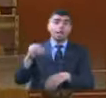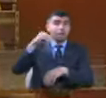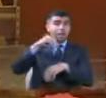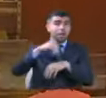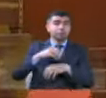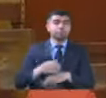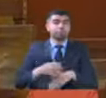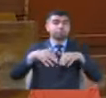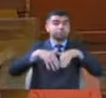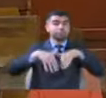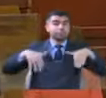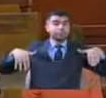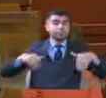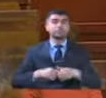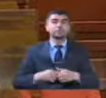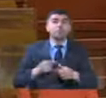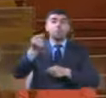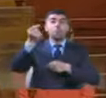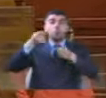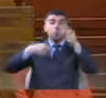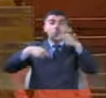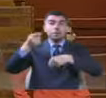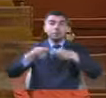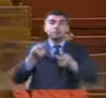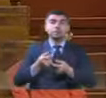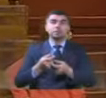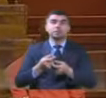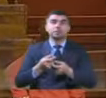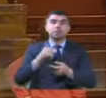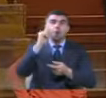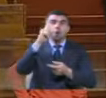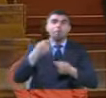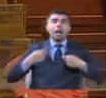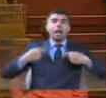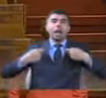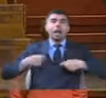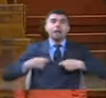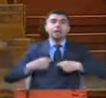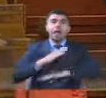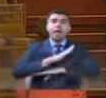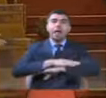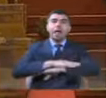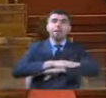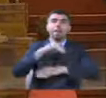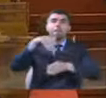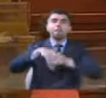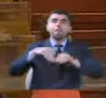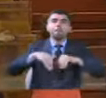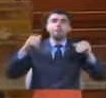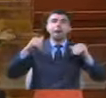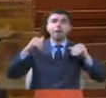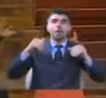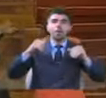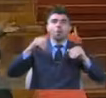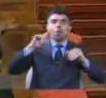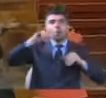كما يوجد أيضا بين ظهرانينا سعادة المهندس عدنان السواير، رئيس لجنة النظام والسلوك ببرلمان المملكة الأردنية الهاشمية.